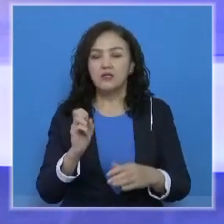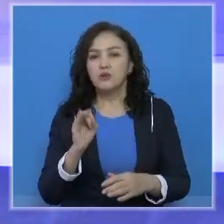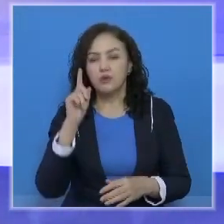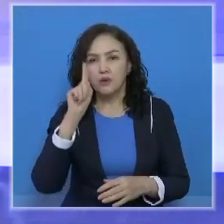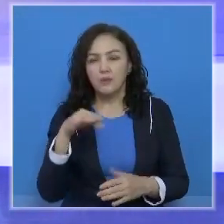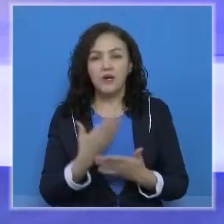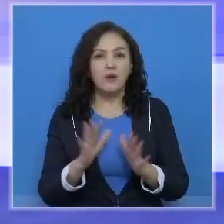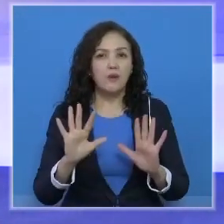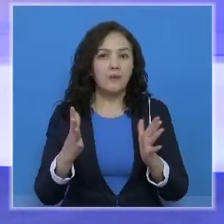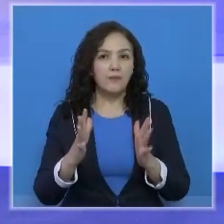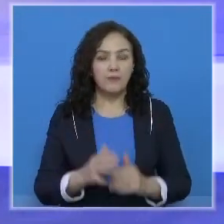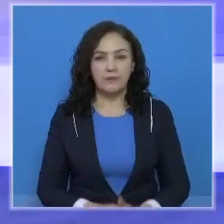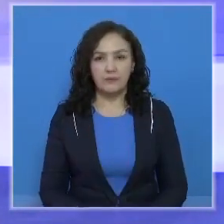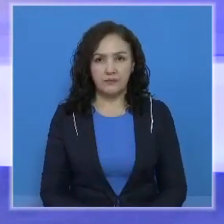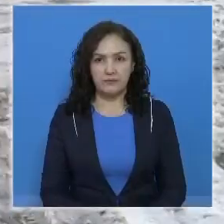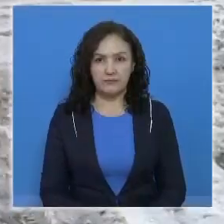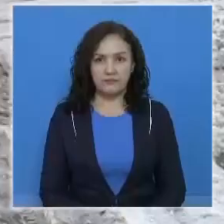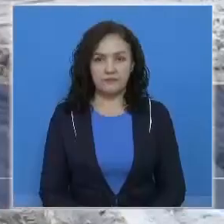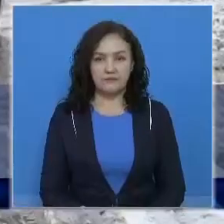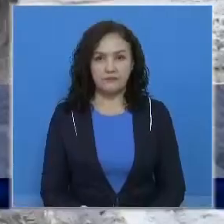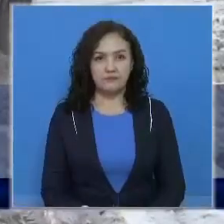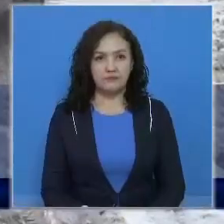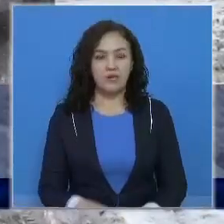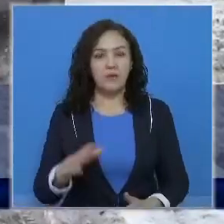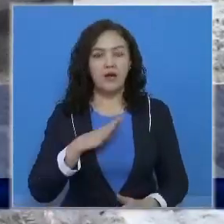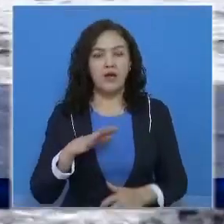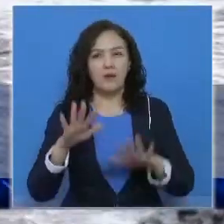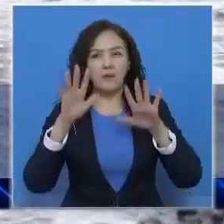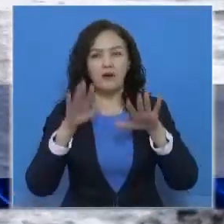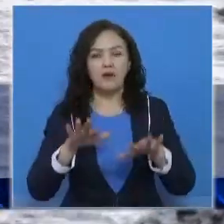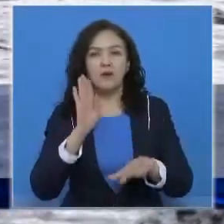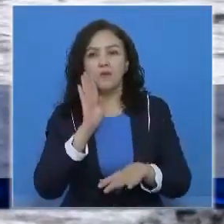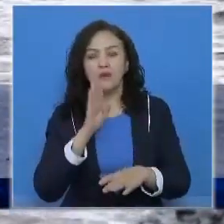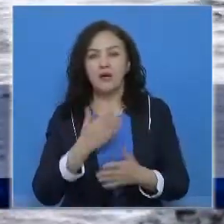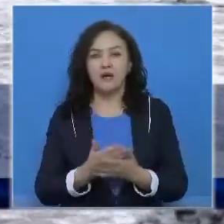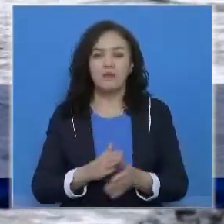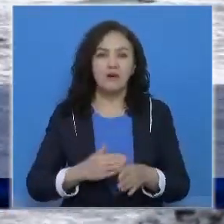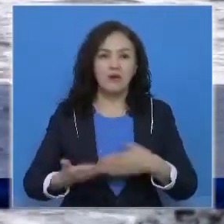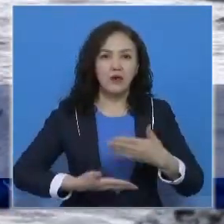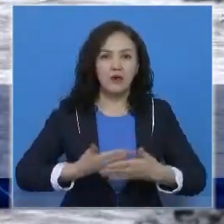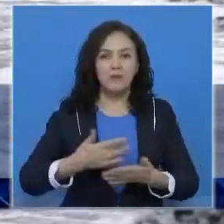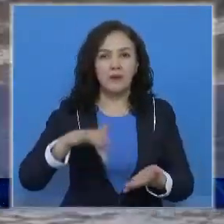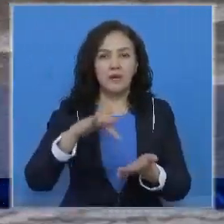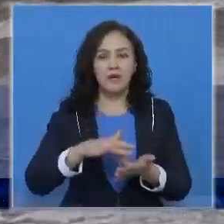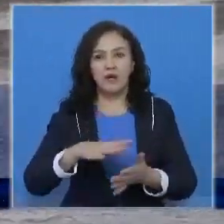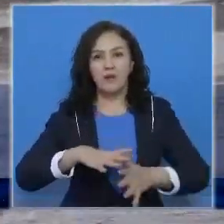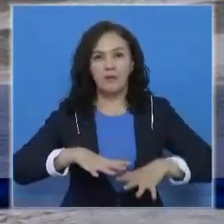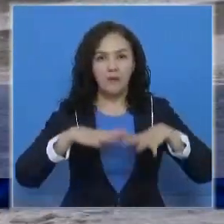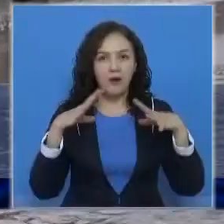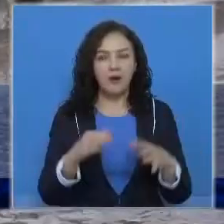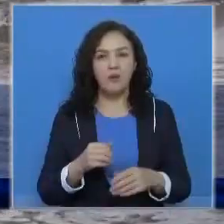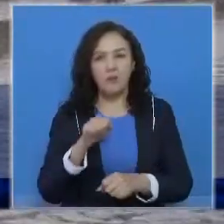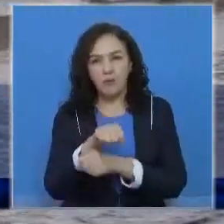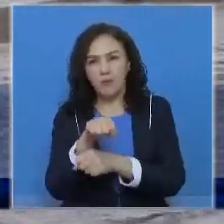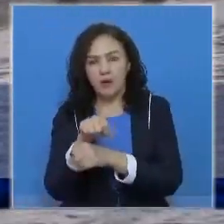справляются со сложившейся ситуацией. В результате обильной воды и осложненного передвижения по городу образовались огромные